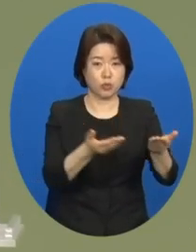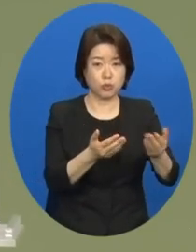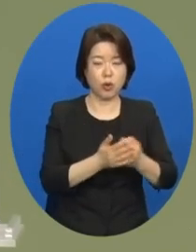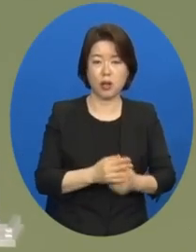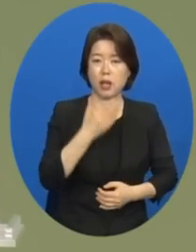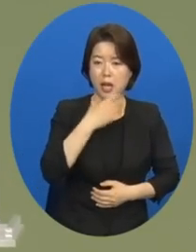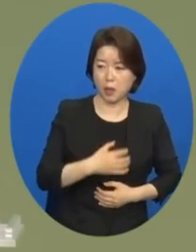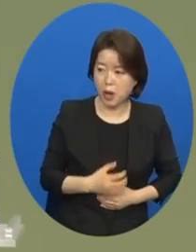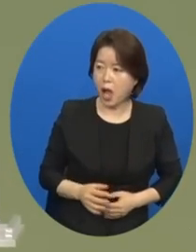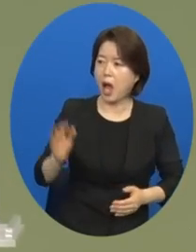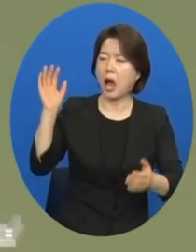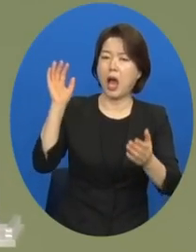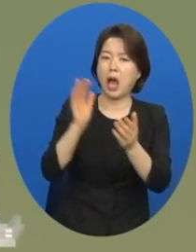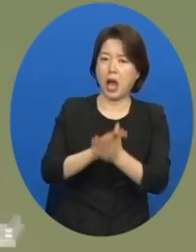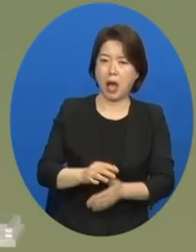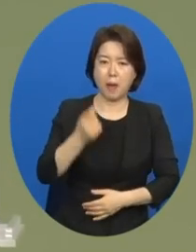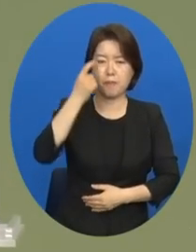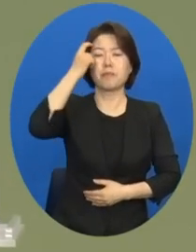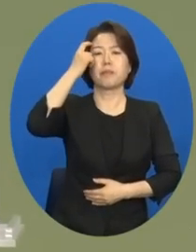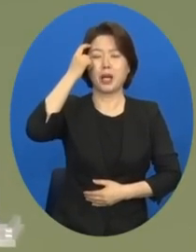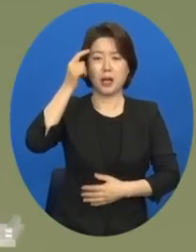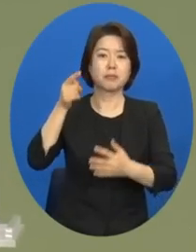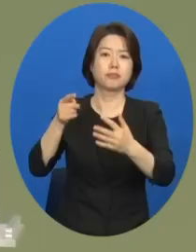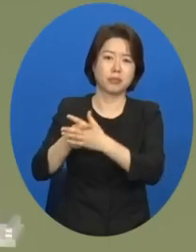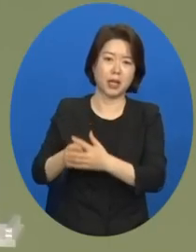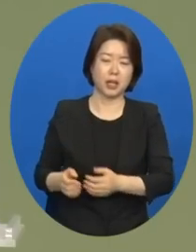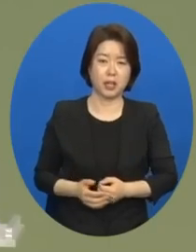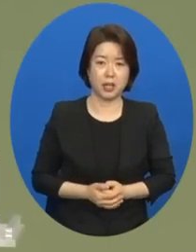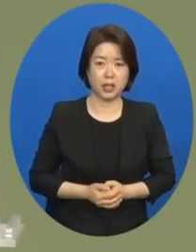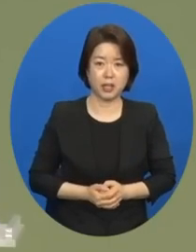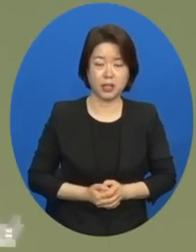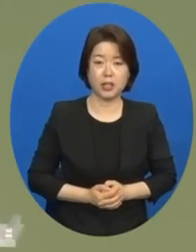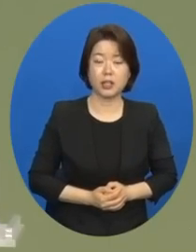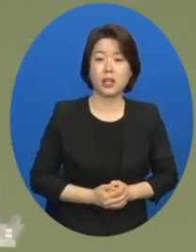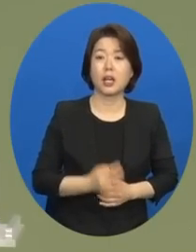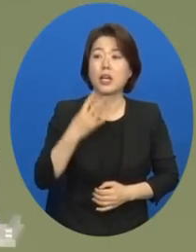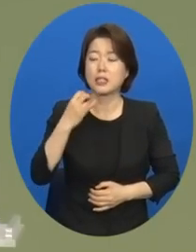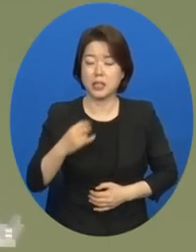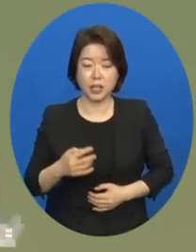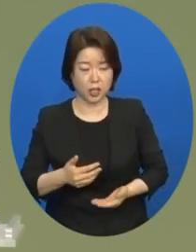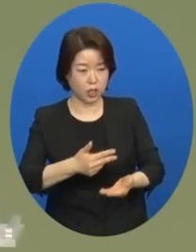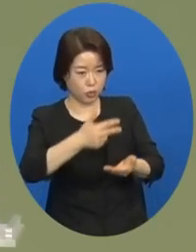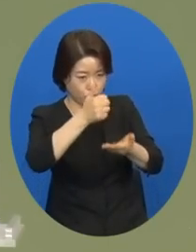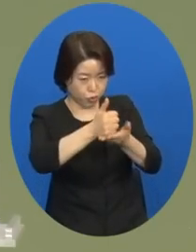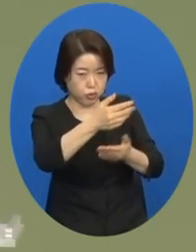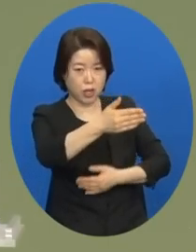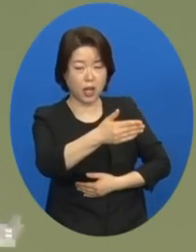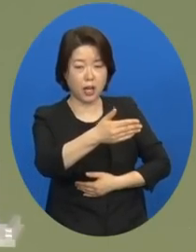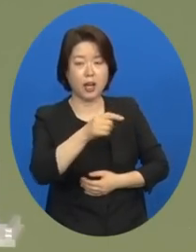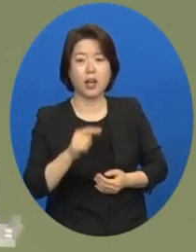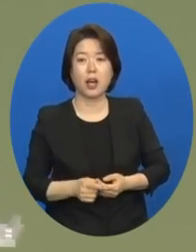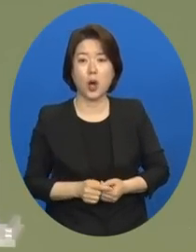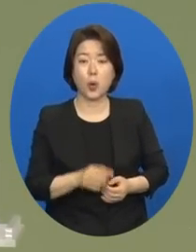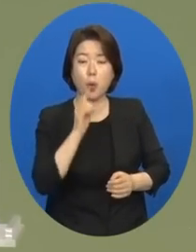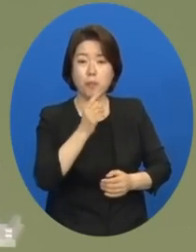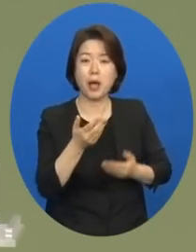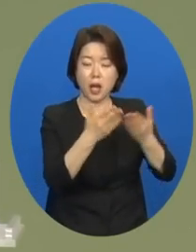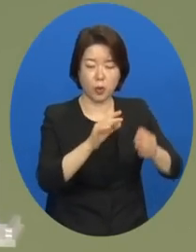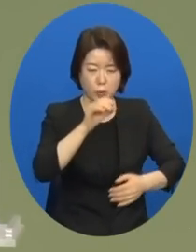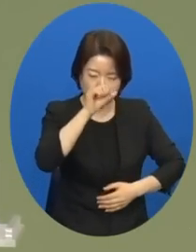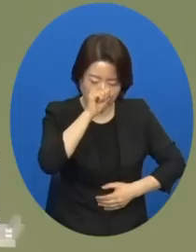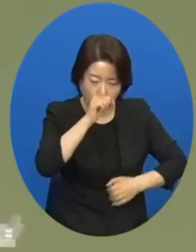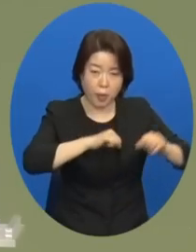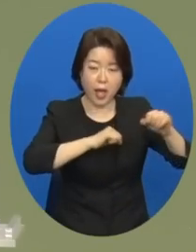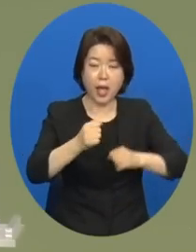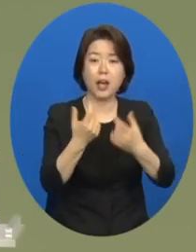아브라함이 깨달았어요 살아가 아브라함을 주라 칭하여 복종한 것 같이 선을 행했다고 한 거 같이